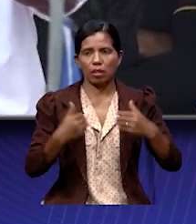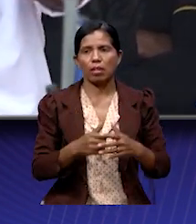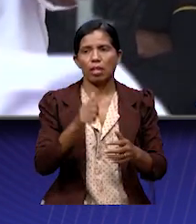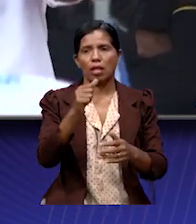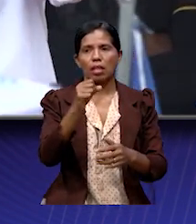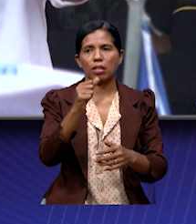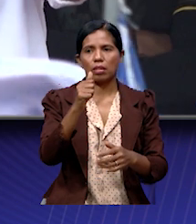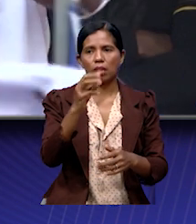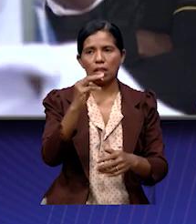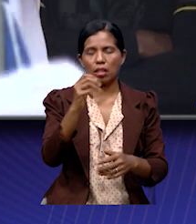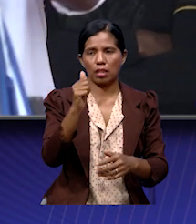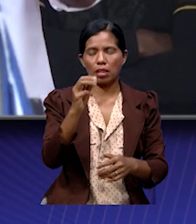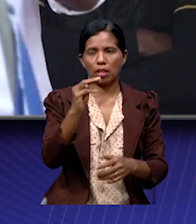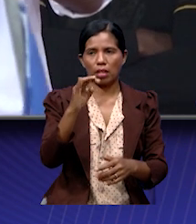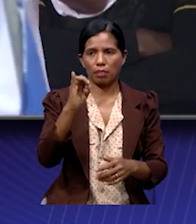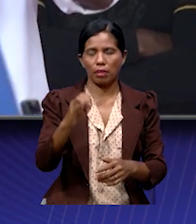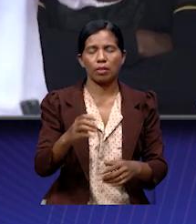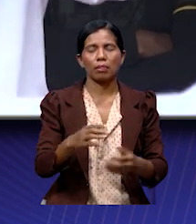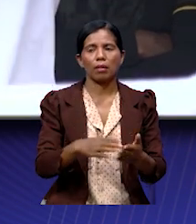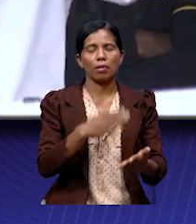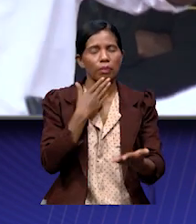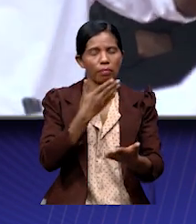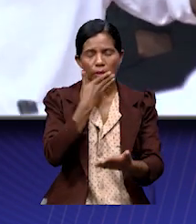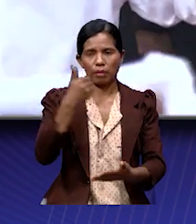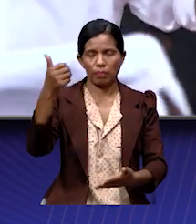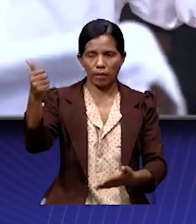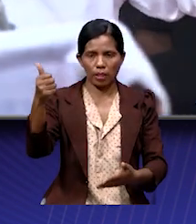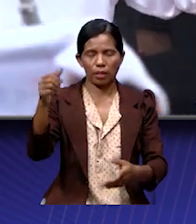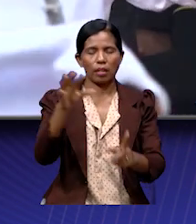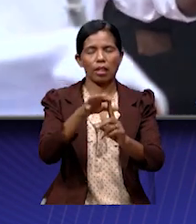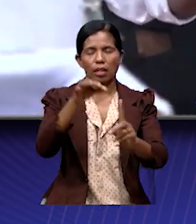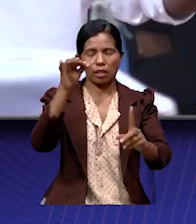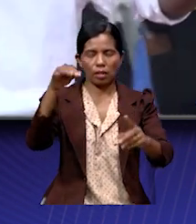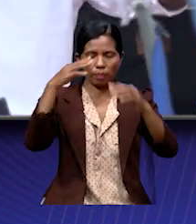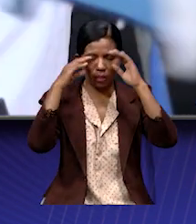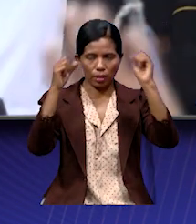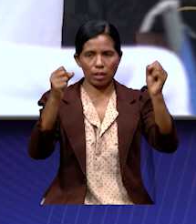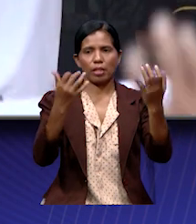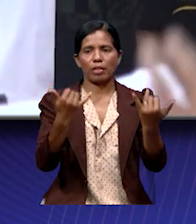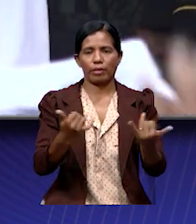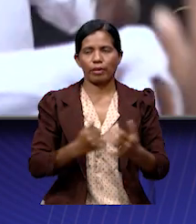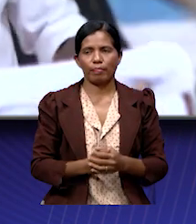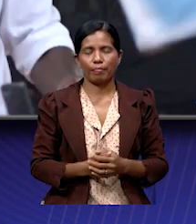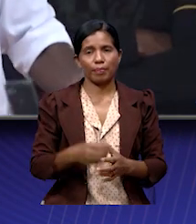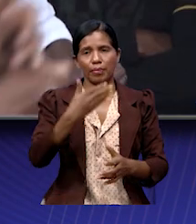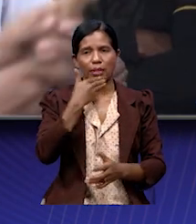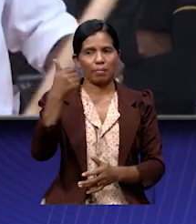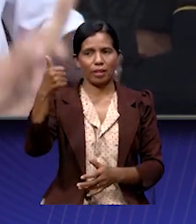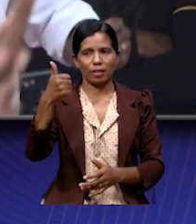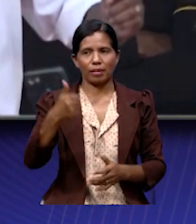Hassanami mag ida nebe terbaik pa eleison presidensiali da agora. Terbaik.